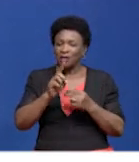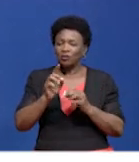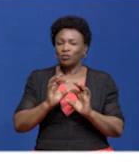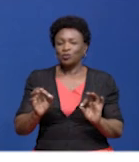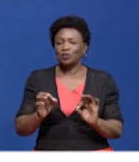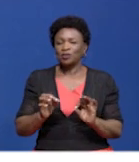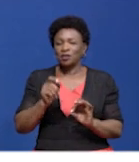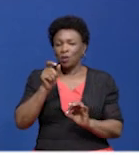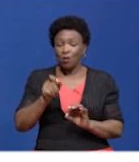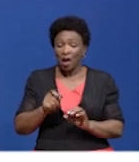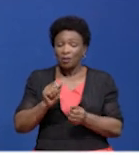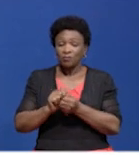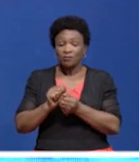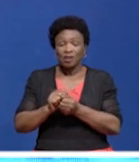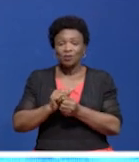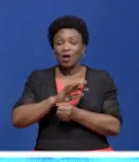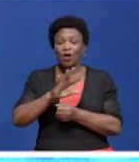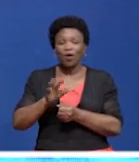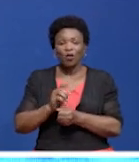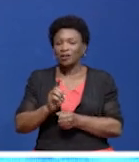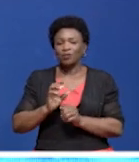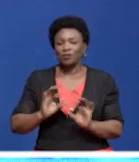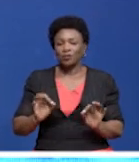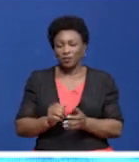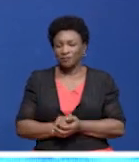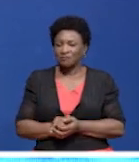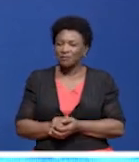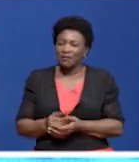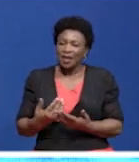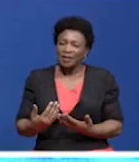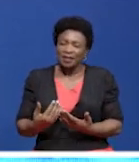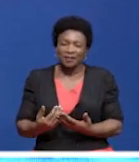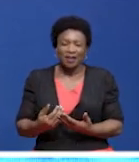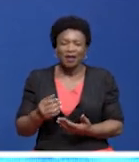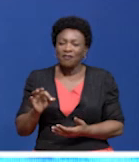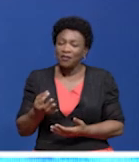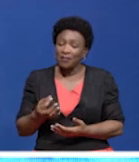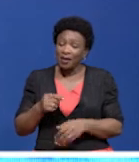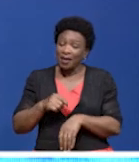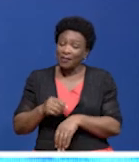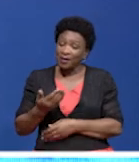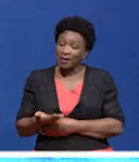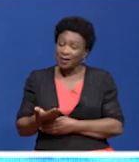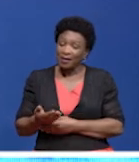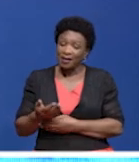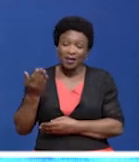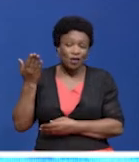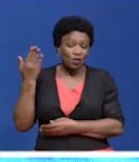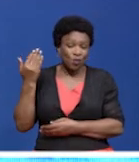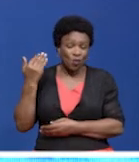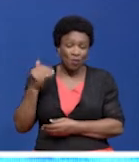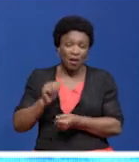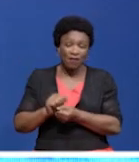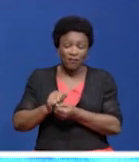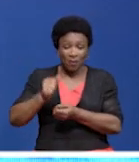uluu wa akili hao sasa itak maana ndio katika kip hiki hi tuli huko nyuma na vybo